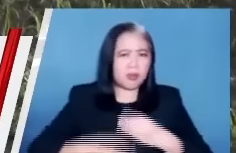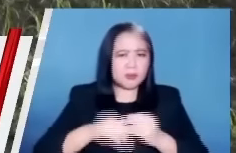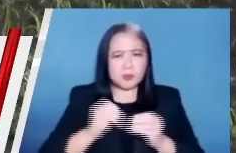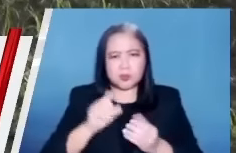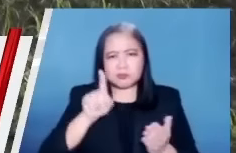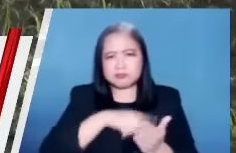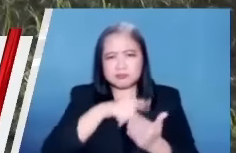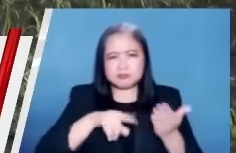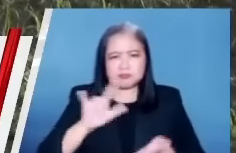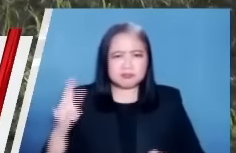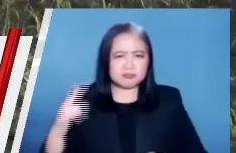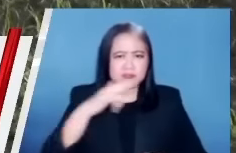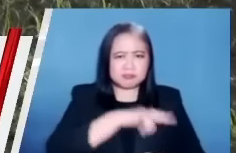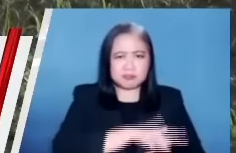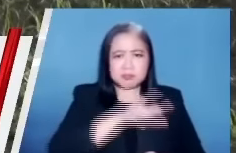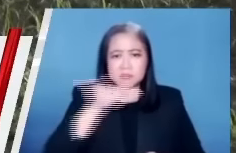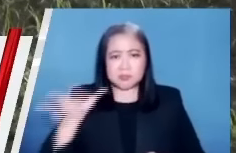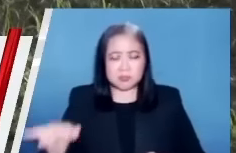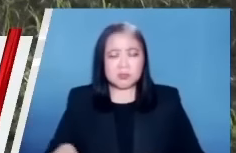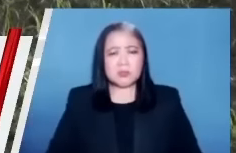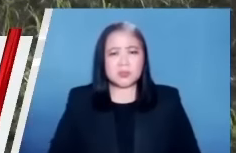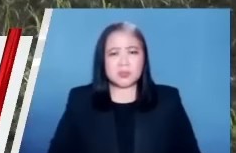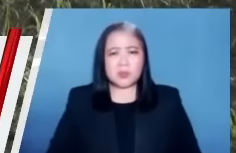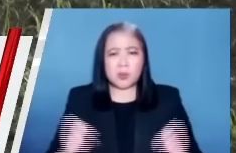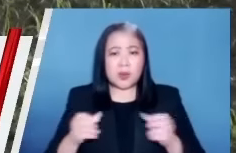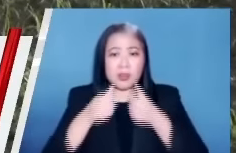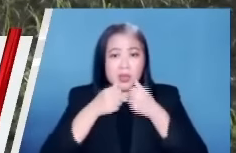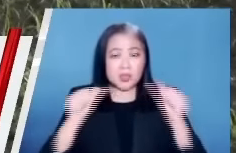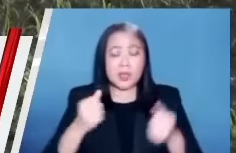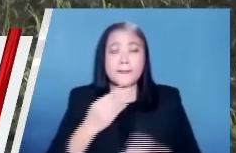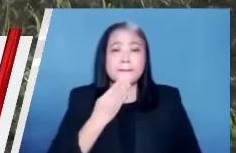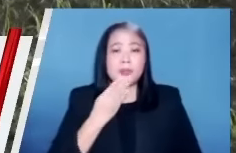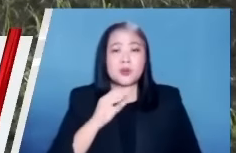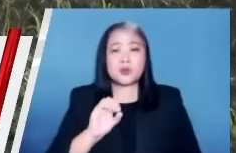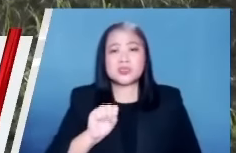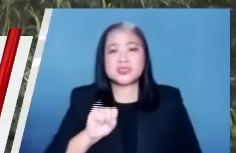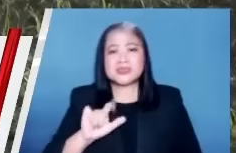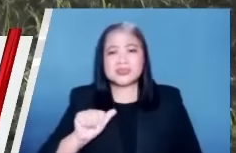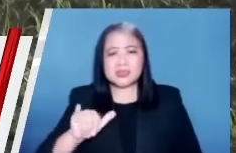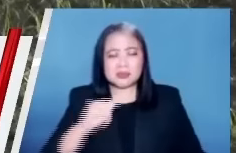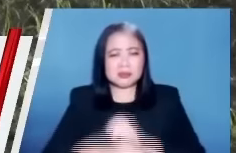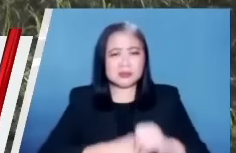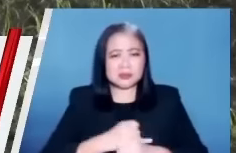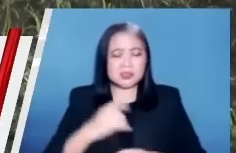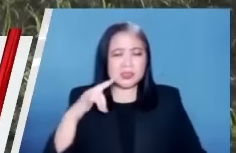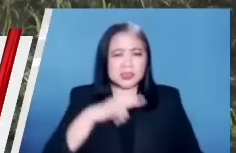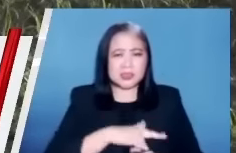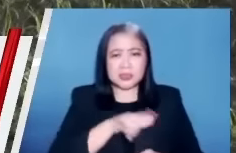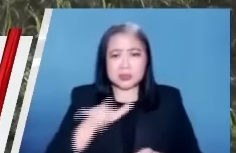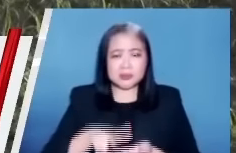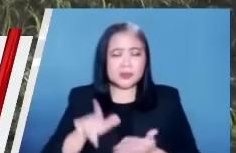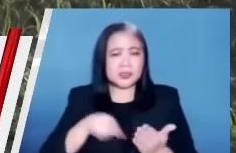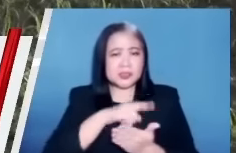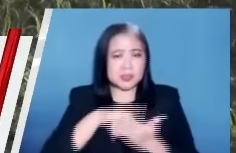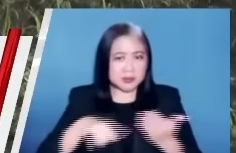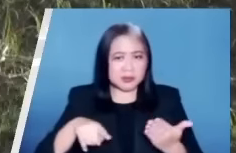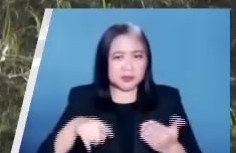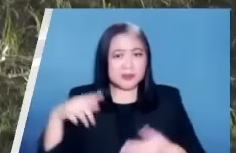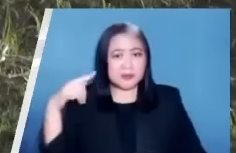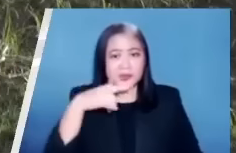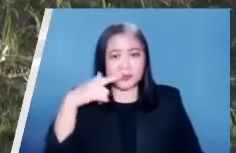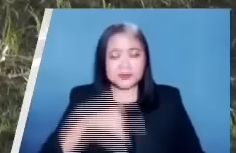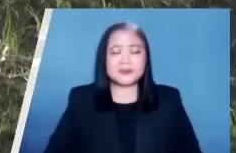anunsyo ang Bacolod Silay International Airport sa kanselasyon ng mga flights yan muna ang latest mula